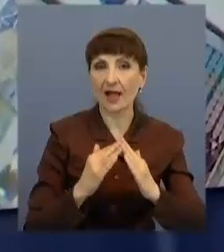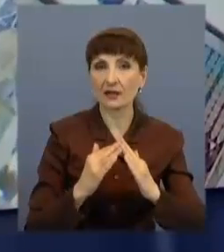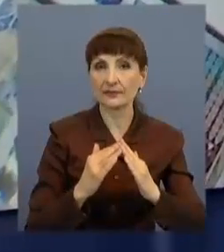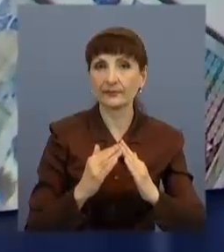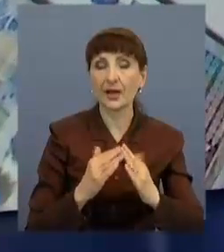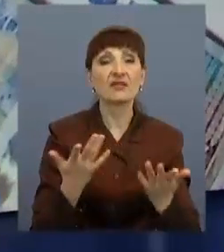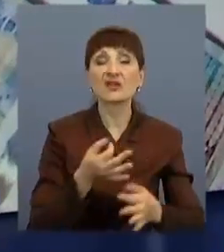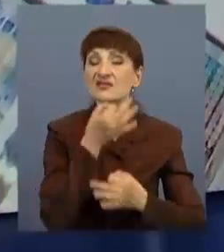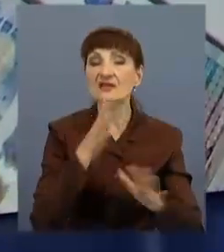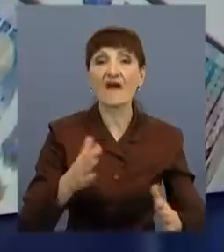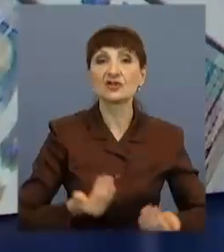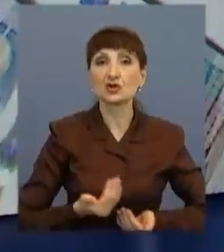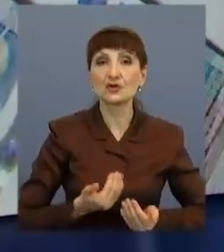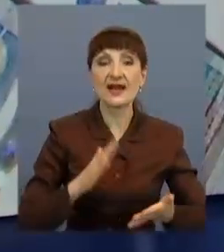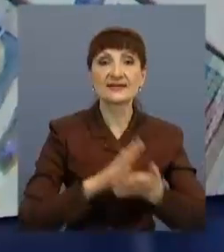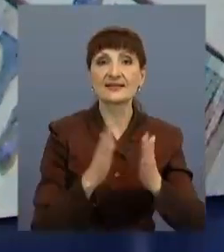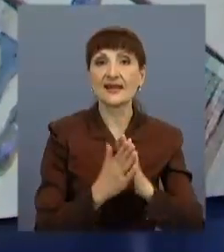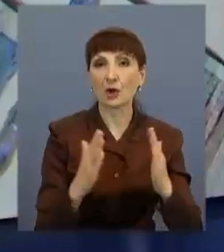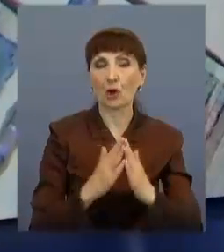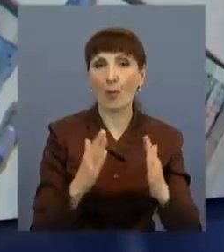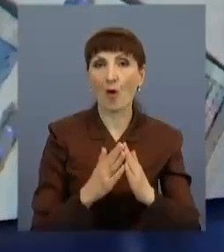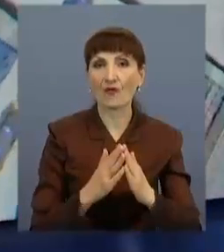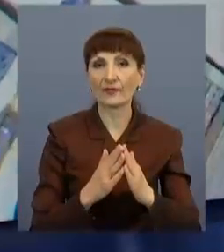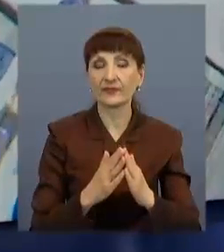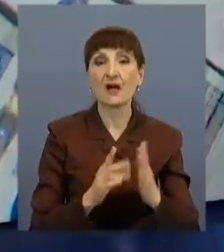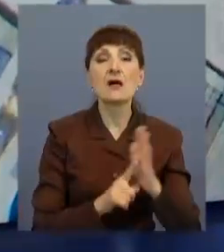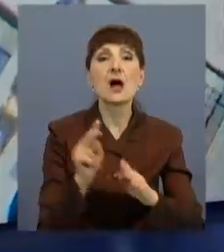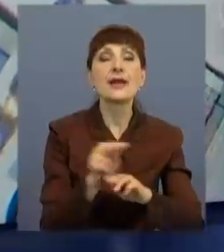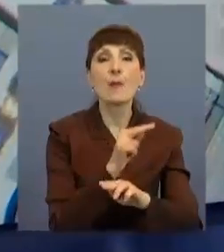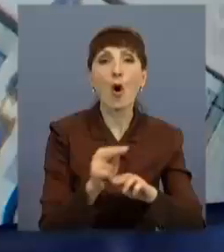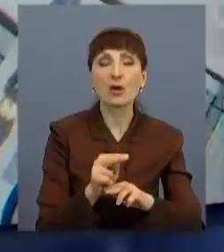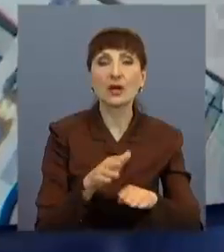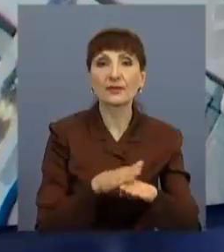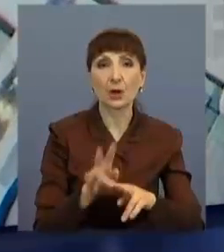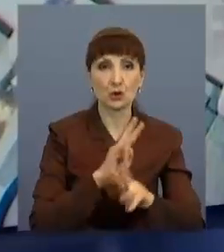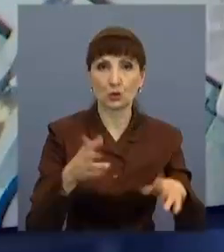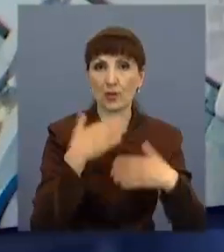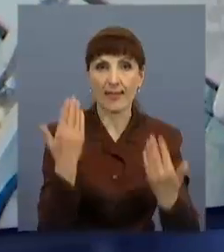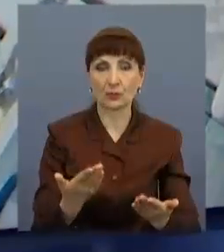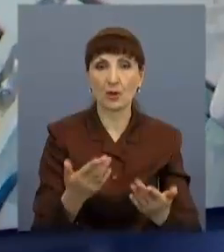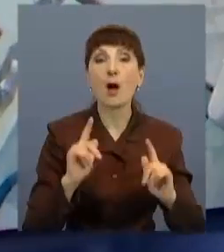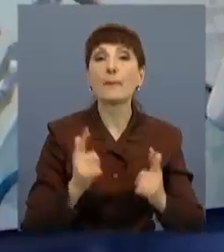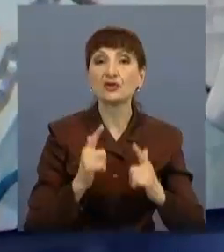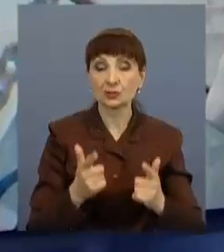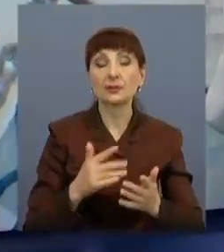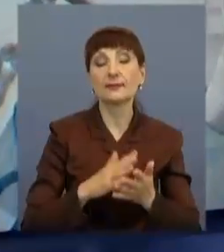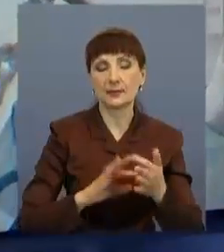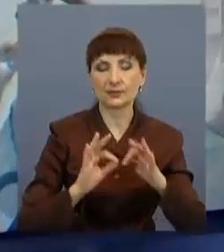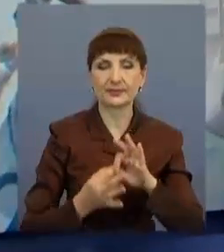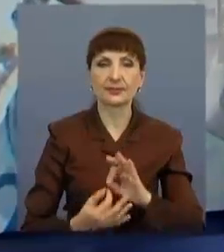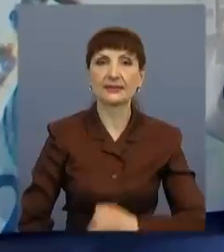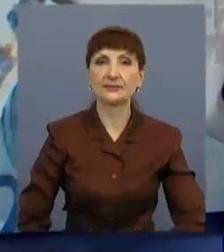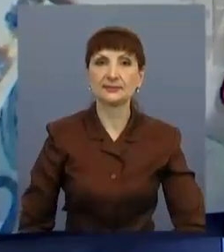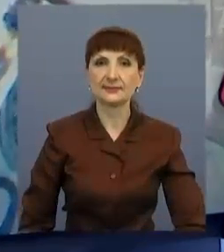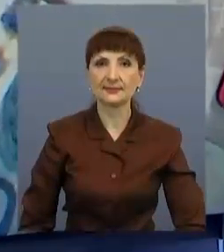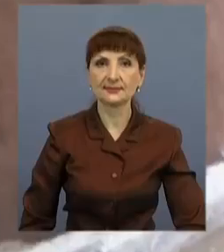Не устраивает жителей и состояние домов, но приступать к капитальному ремонту никто не торопится. Почему, расскажут мои столичные коллеги.